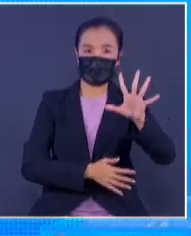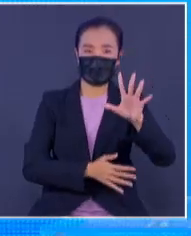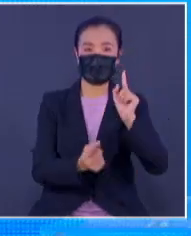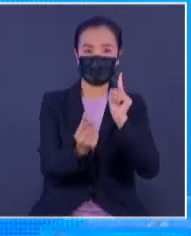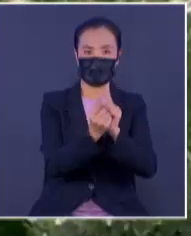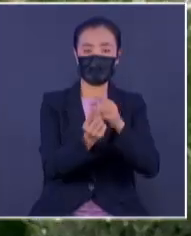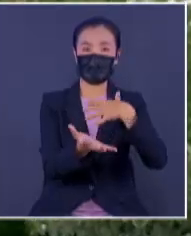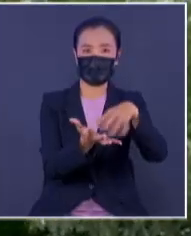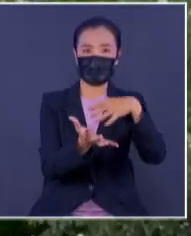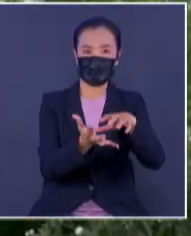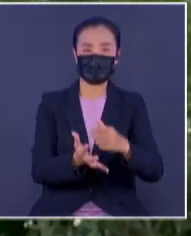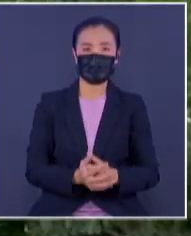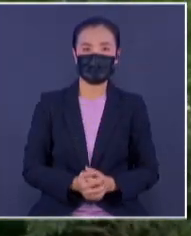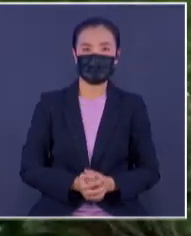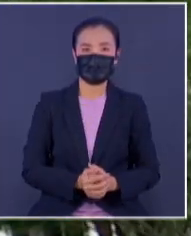งานครับ